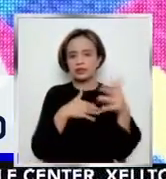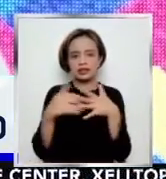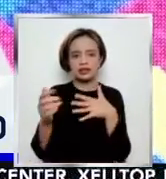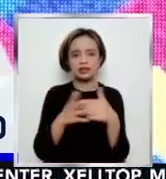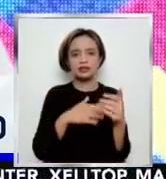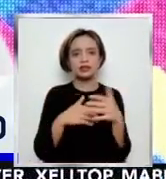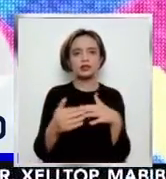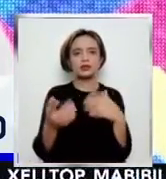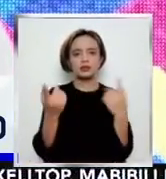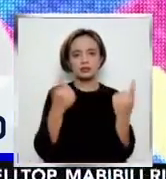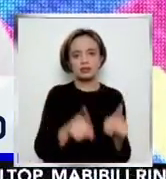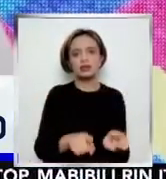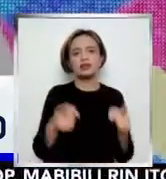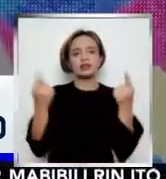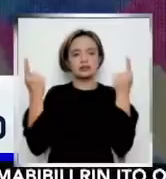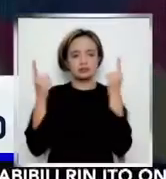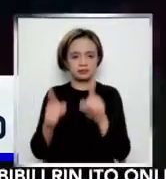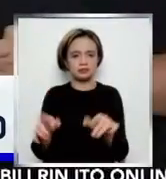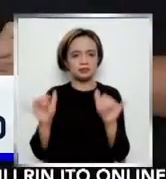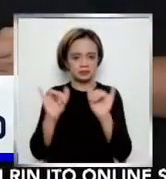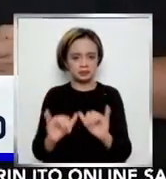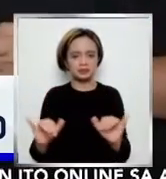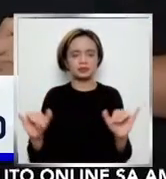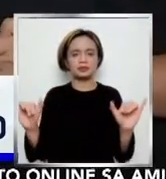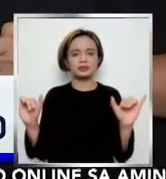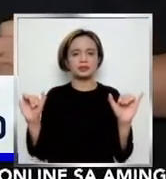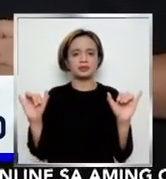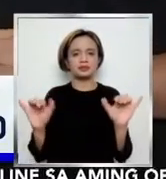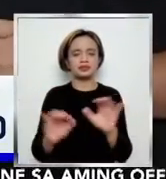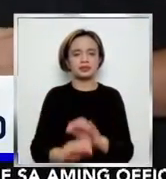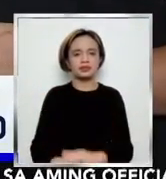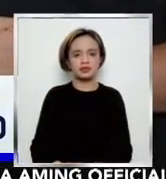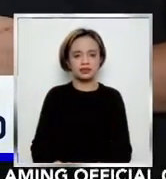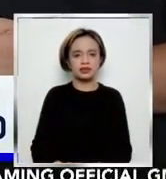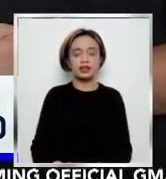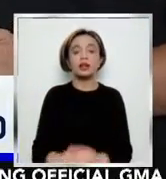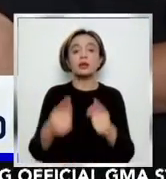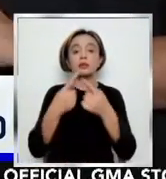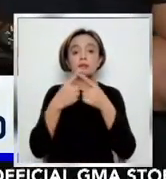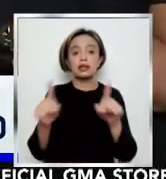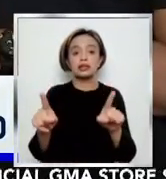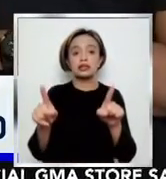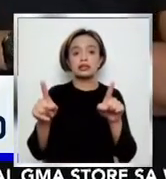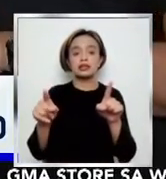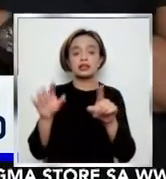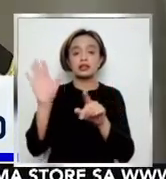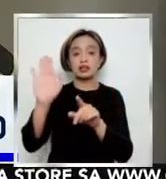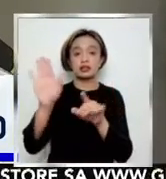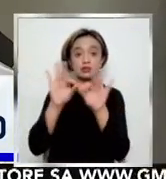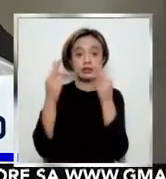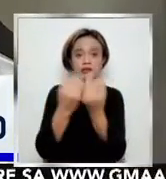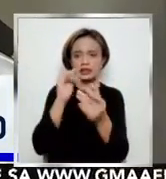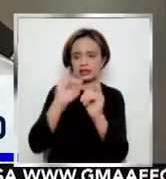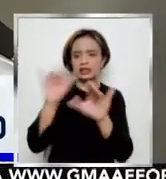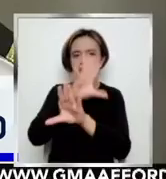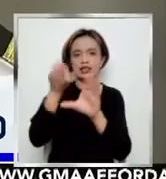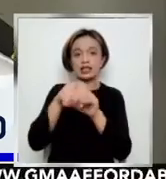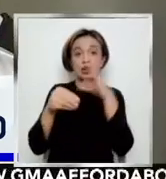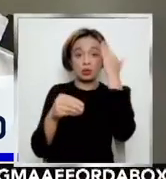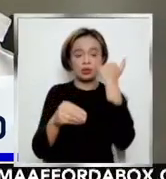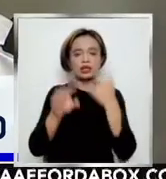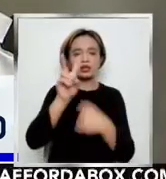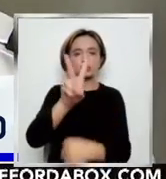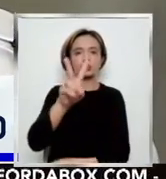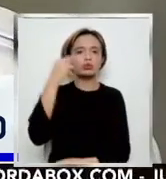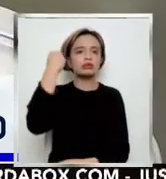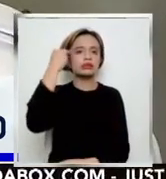whatever we be, okay. Bagaman pasok pa ang kanilang pamilya sa programa dahil nag-aaral pa ang dalawa niyang pamangkin,